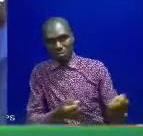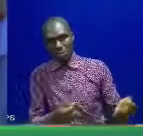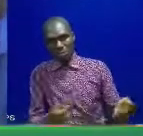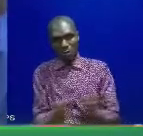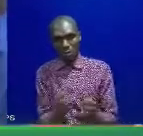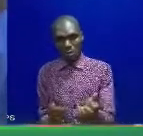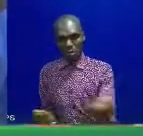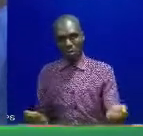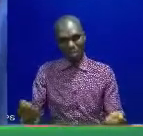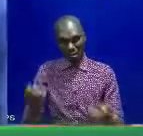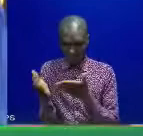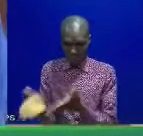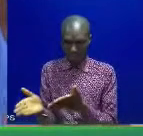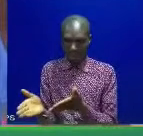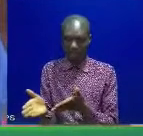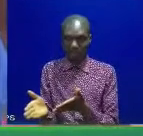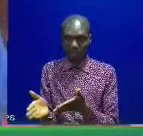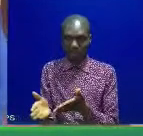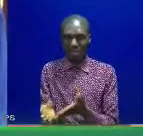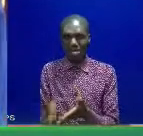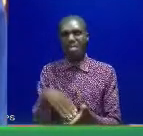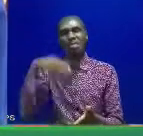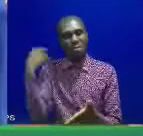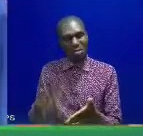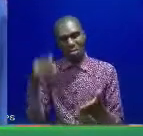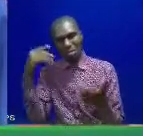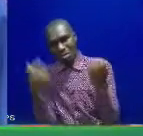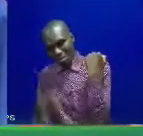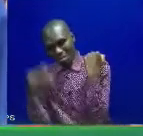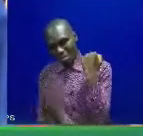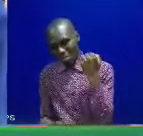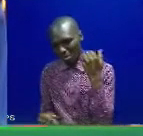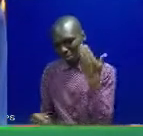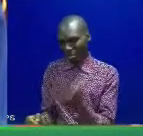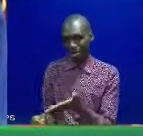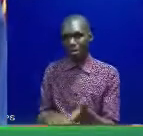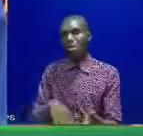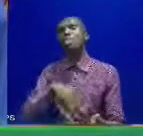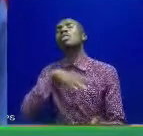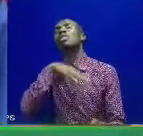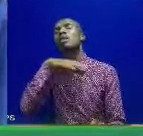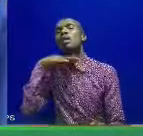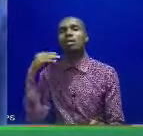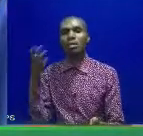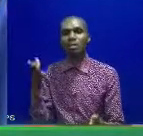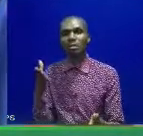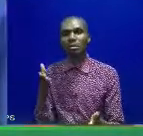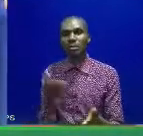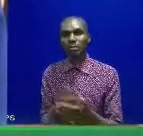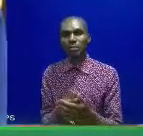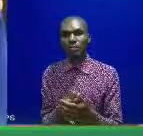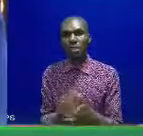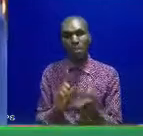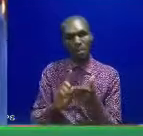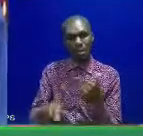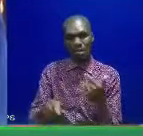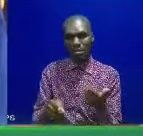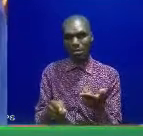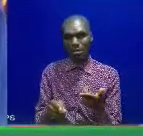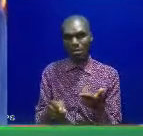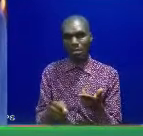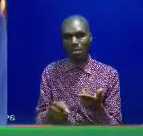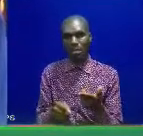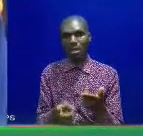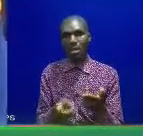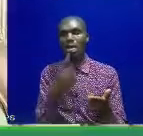hapo wamepikwa ni kama na planned object kwa sababu wako tu na some process lakini wana damu inatoka